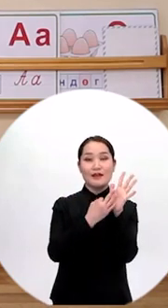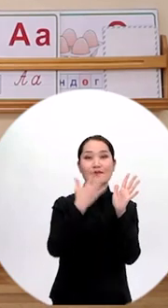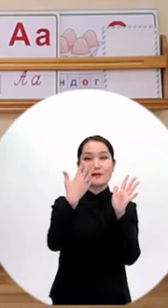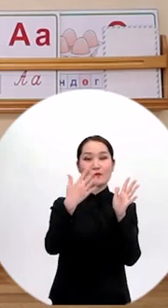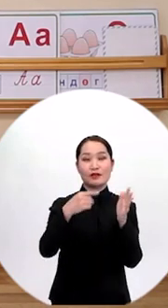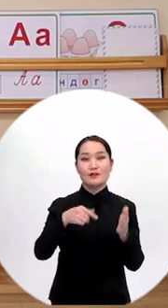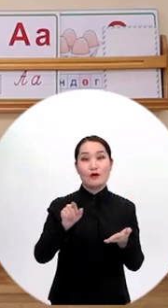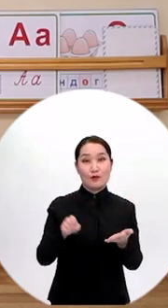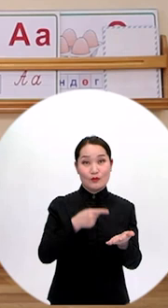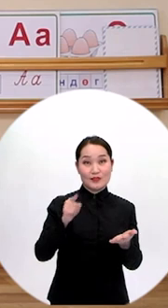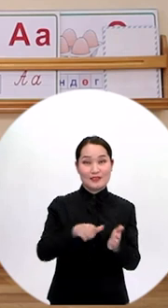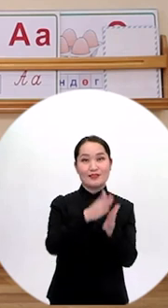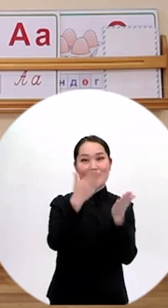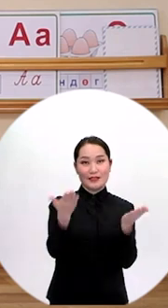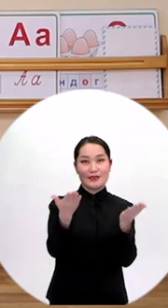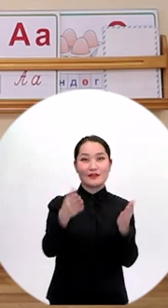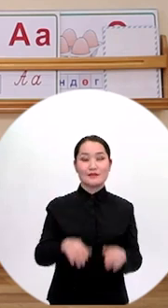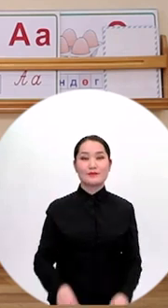хуудсыг гаргая.